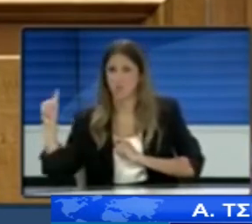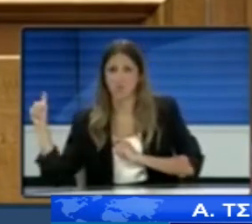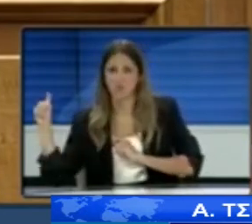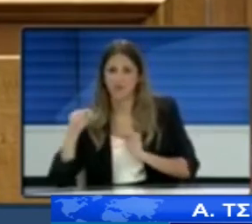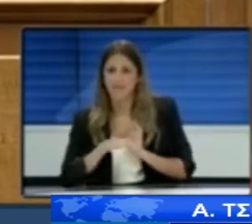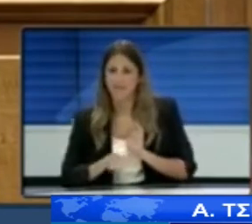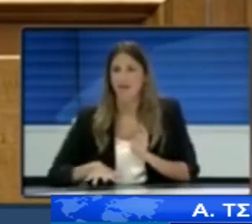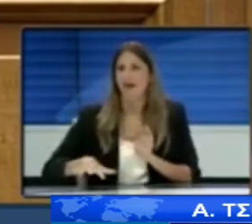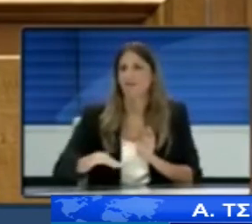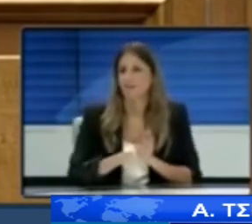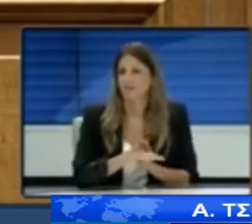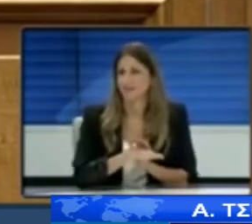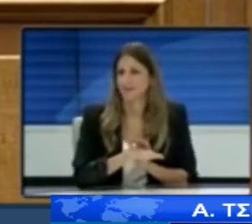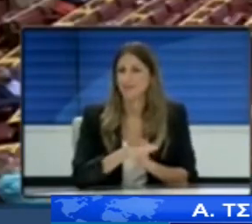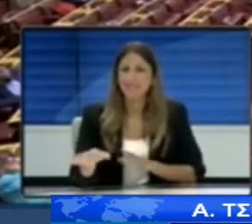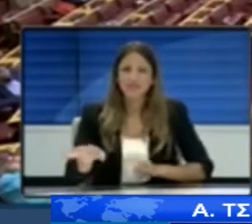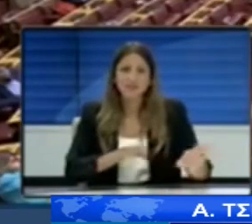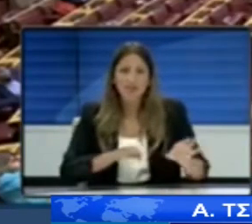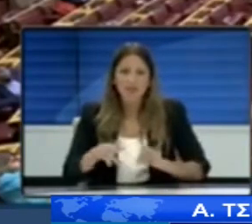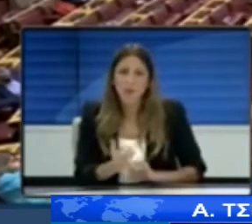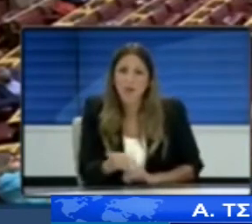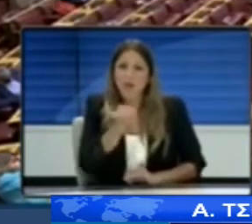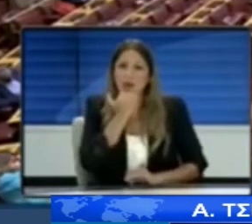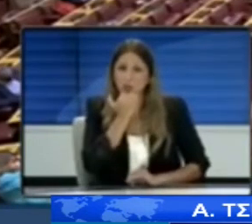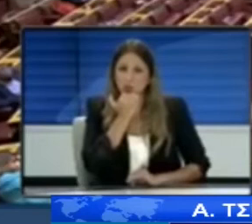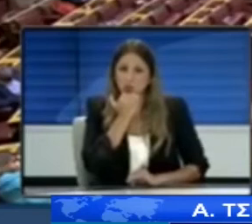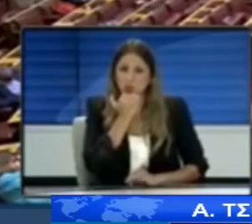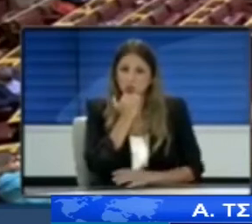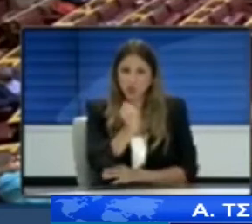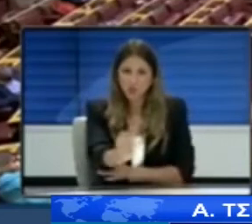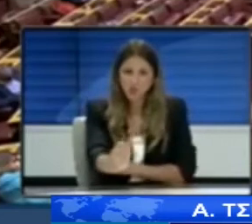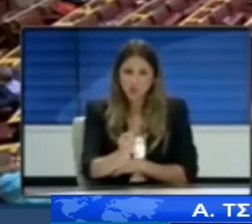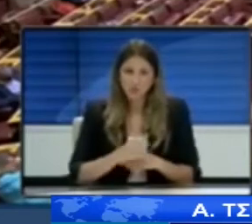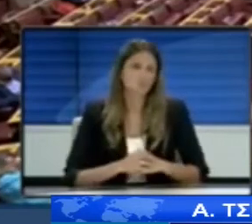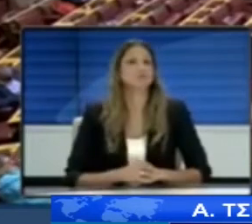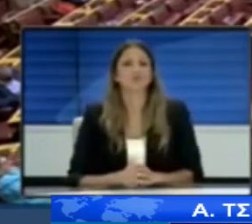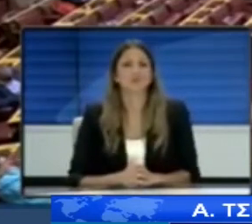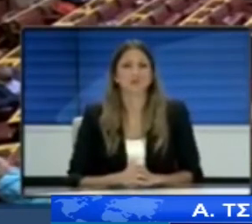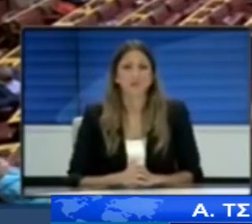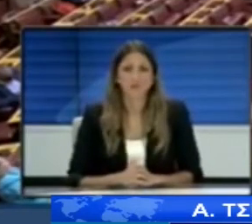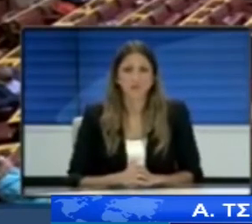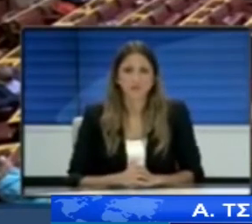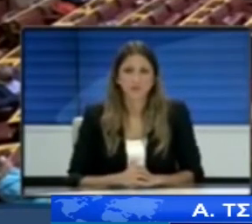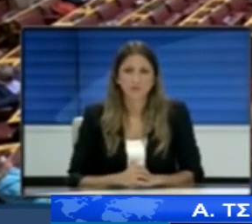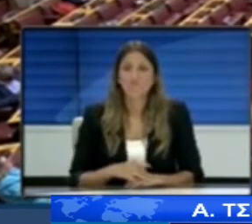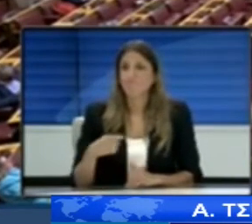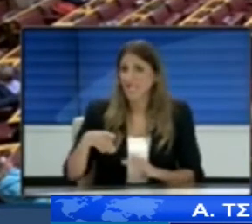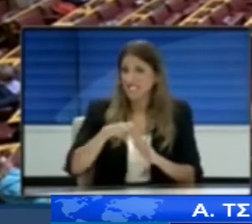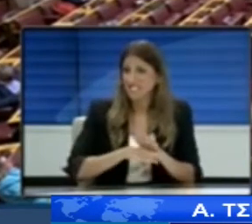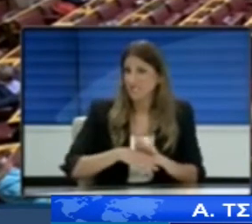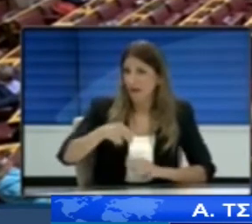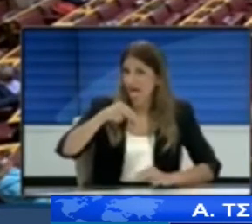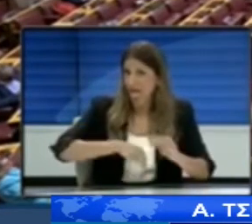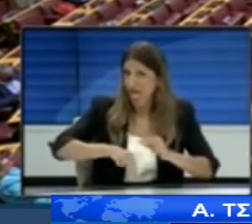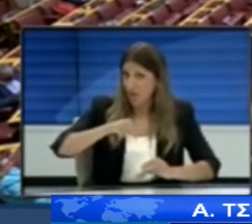είχατε σκεφτεί και είχατε σχεδιάσει. Και μάλλον φαίνεται ότι δεν είναι και τόσο εύκολο να καεί η απλή αναλογική. Αυτή